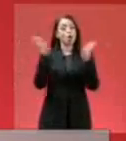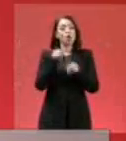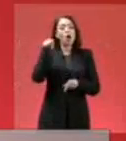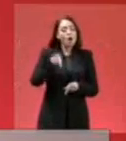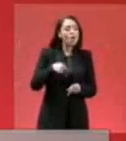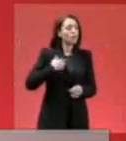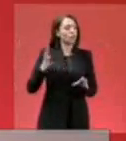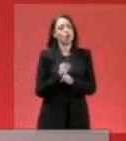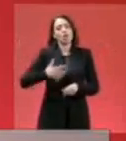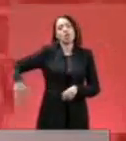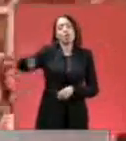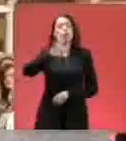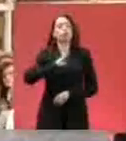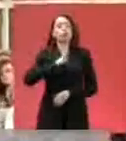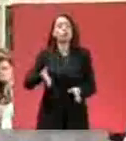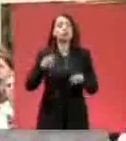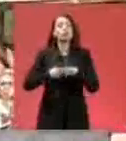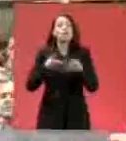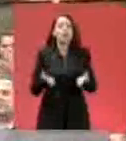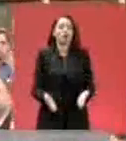ιστορικός για τον ελληνικό λαό.